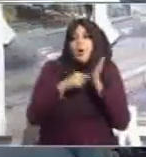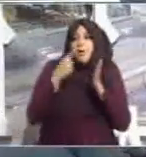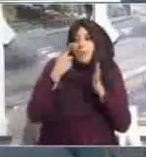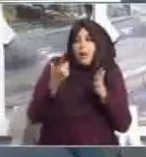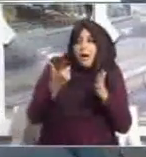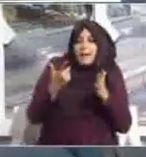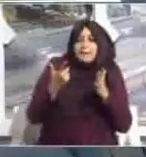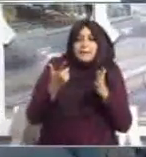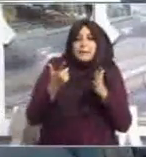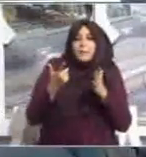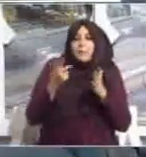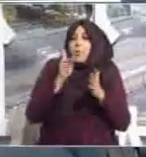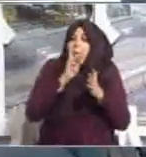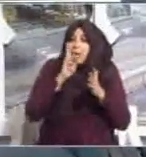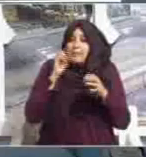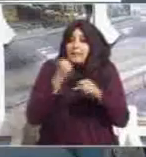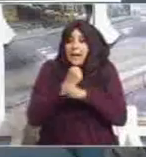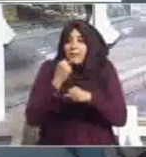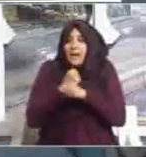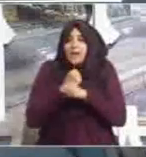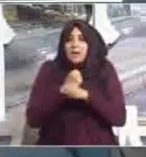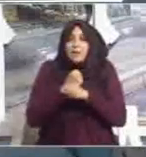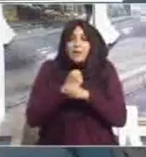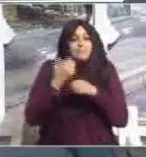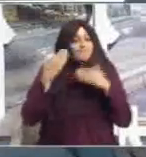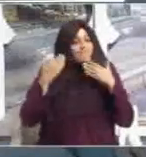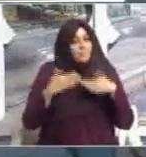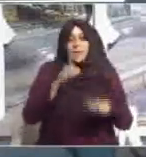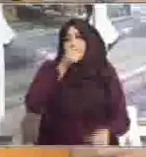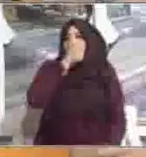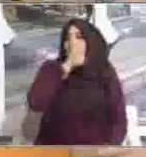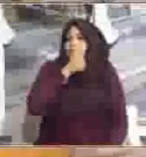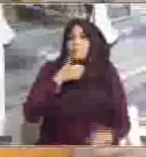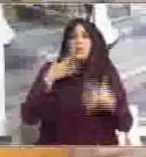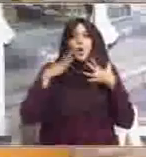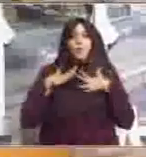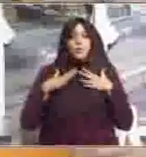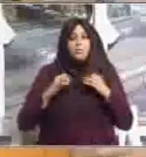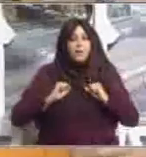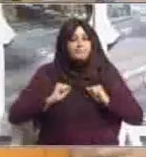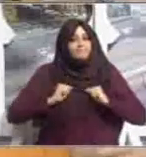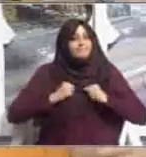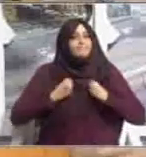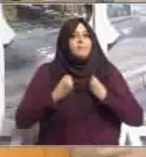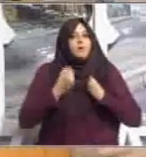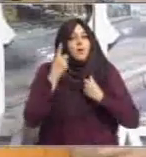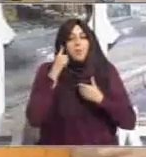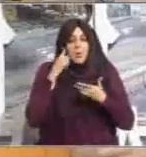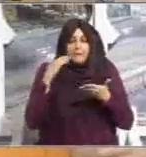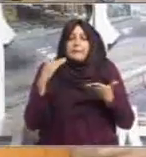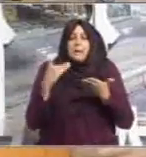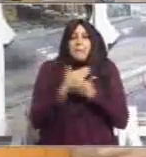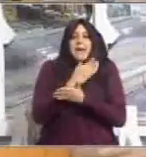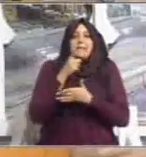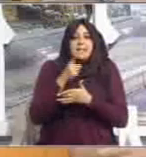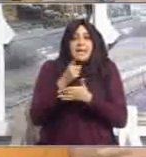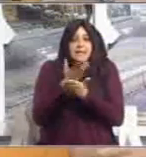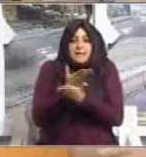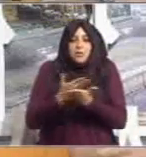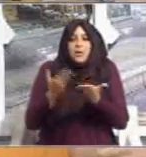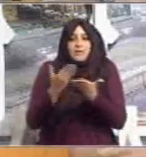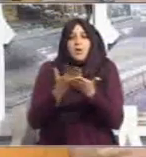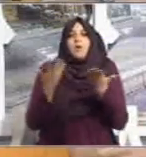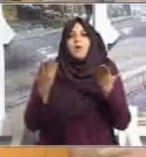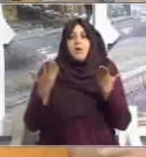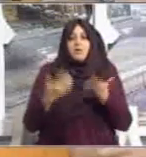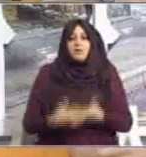يحصل مشكل ويقتضي أن يصبر ويتحكم في نفسه ويتنازل حتى يفوت الأزمة وينجح